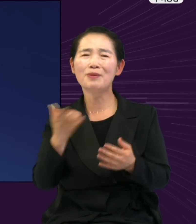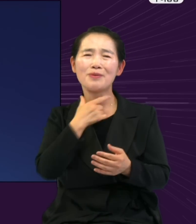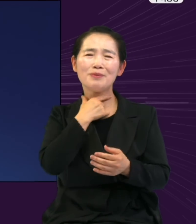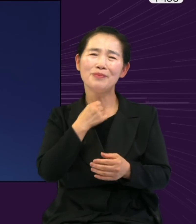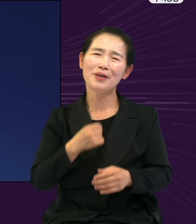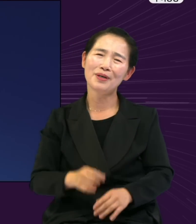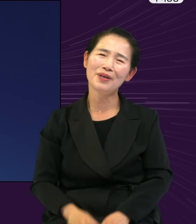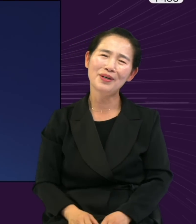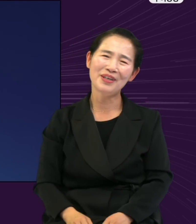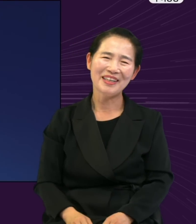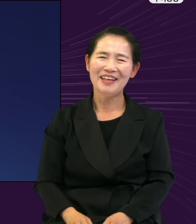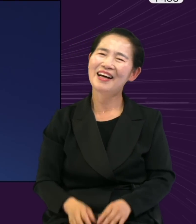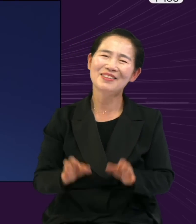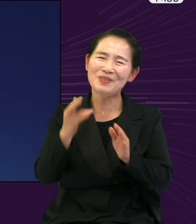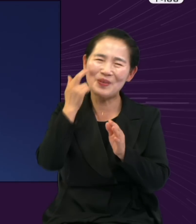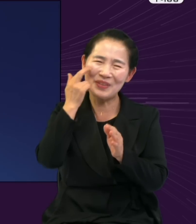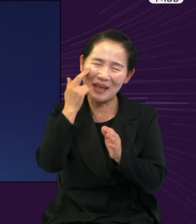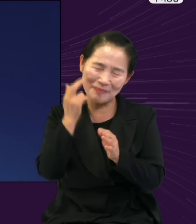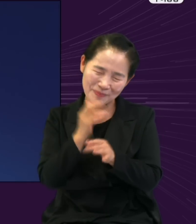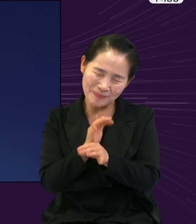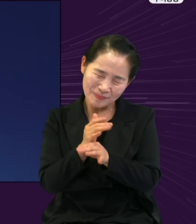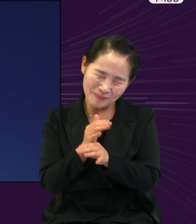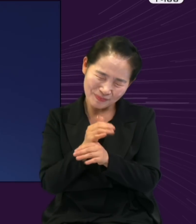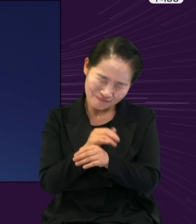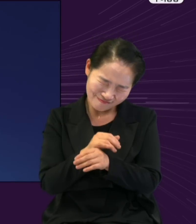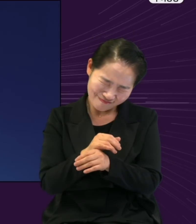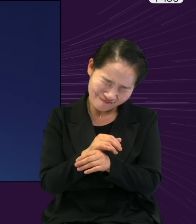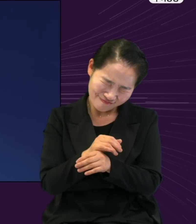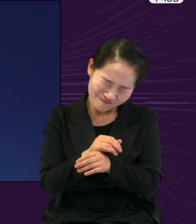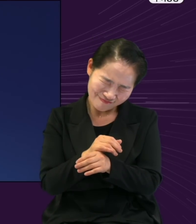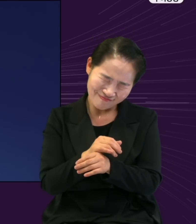그렇게는 안 했어요. 그냥 바람은 있어요.